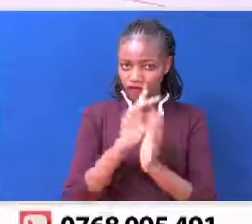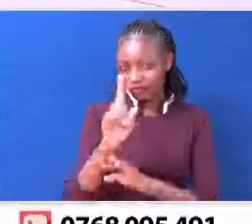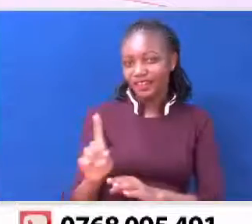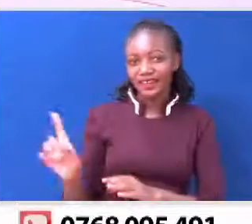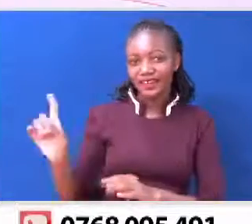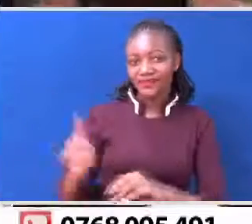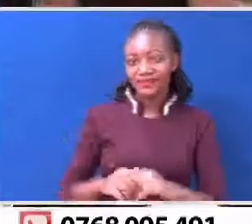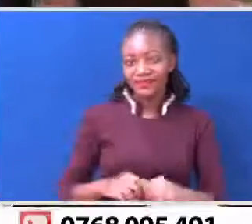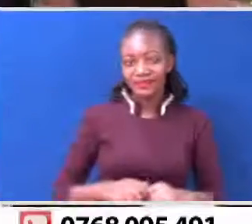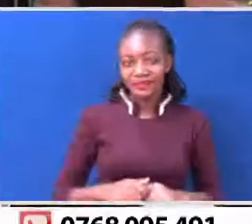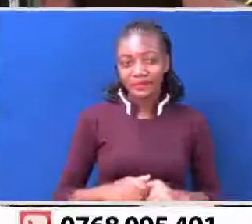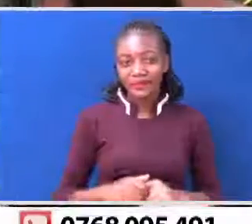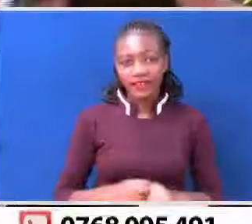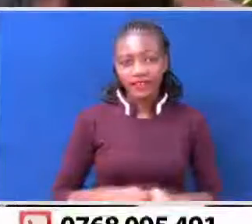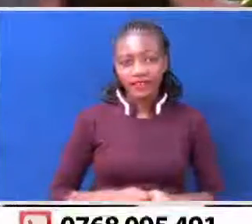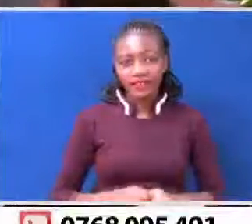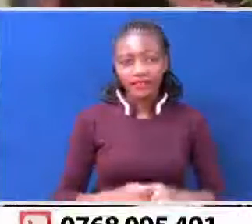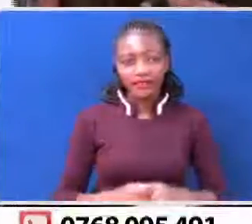hiyo.